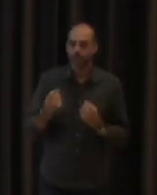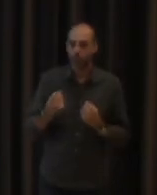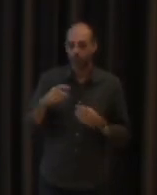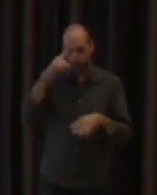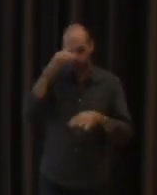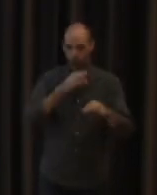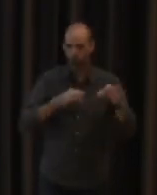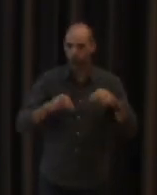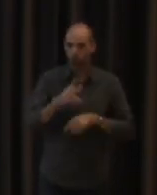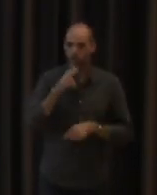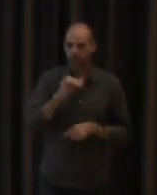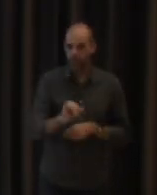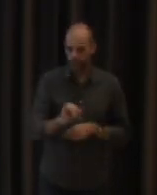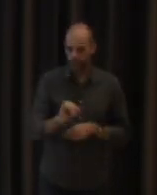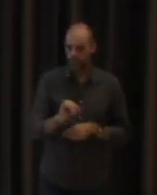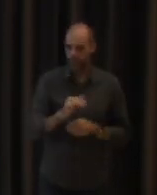i.